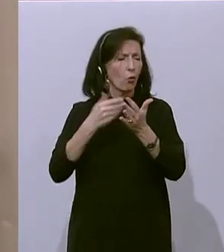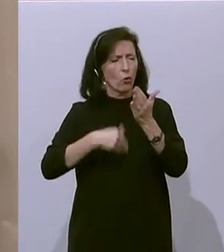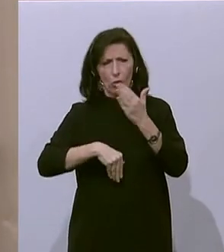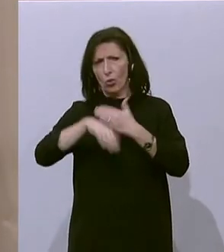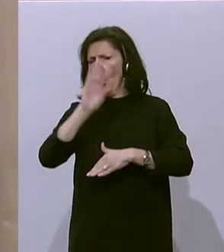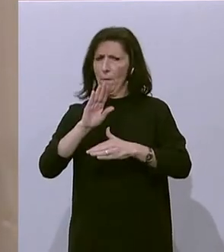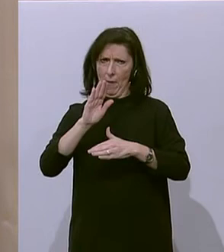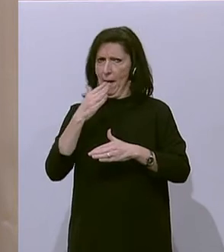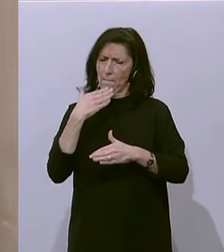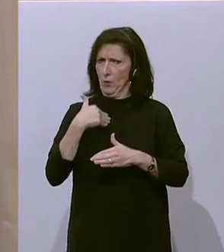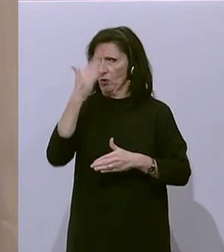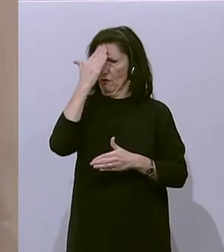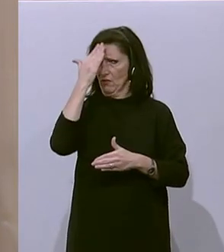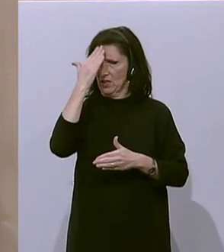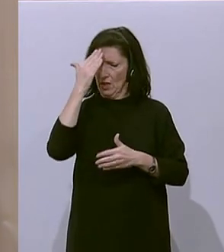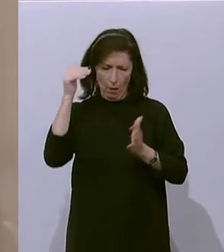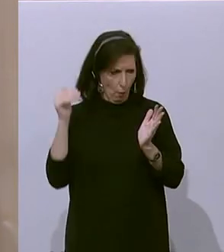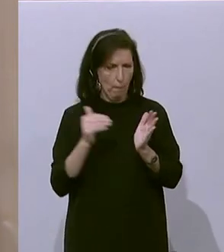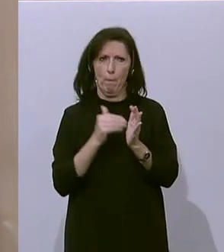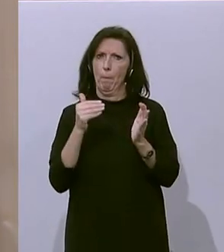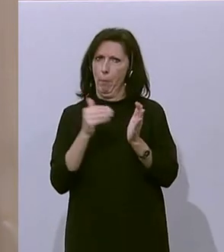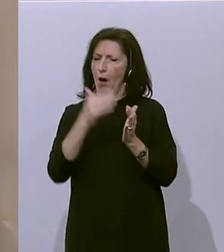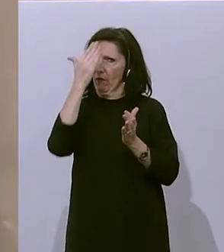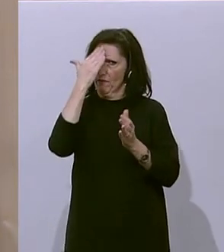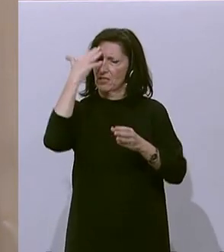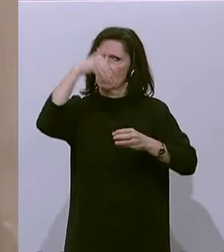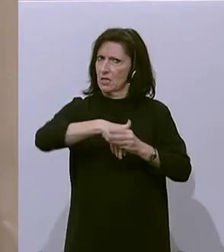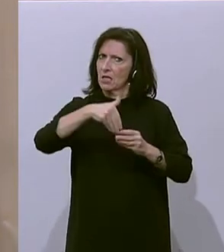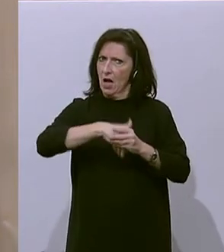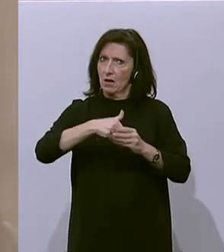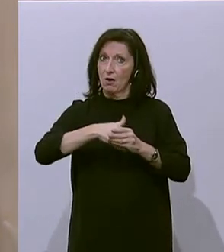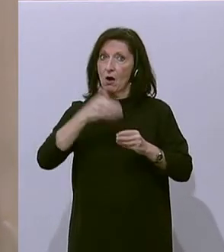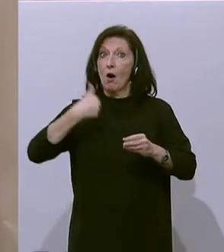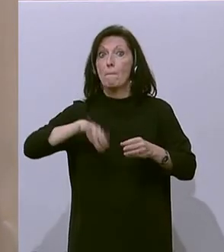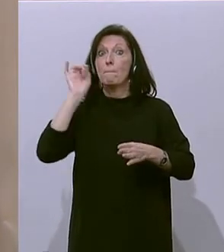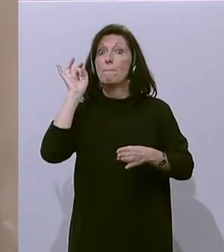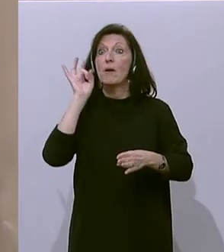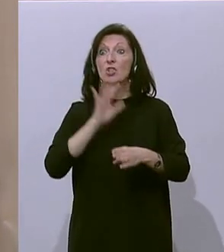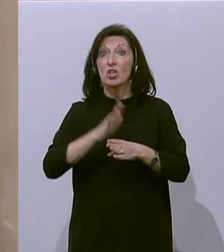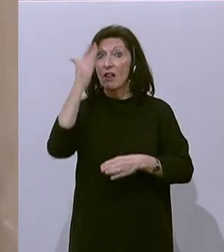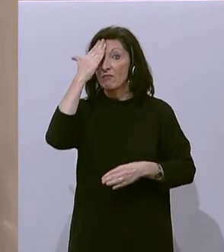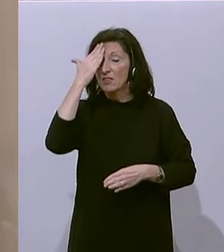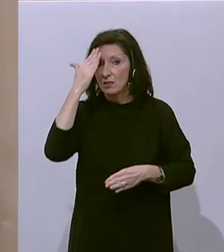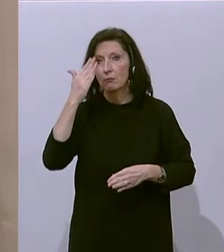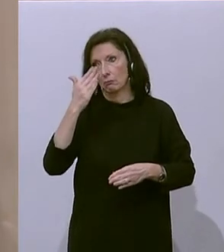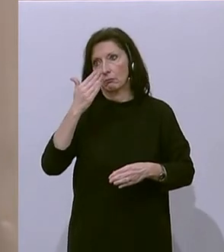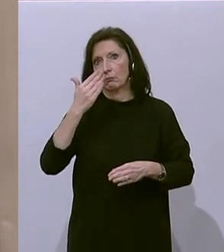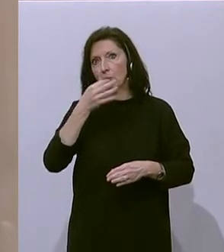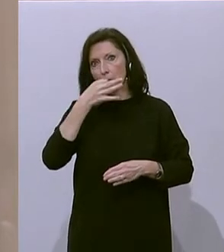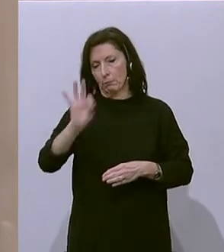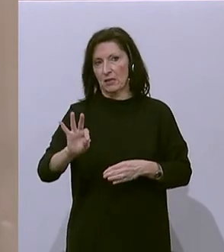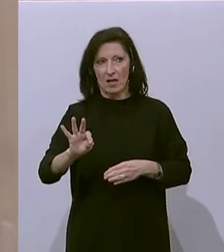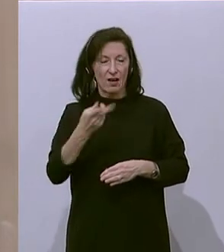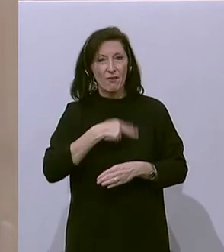müssen beantwortet werden. Je schneller, desto besser. Weil Verantwortung heißt